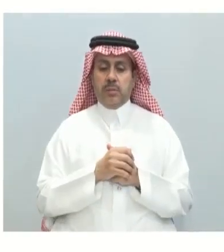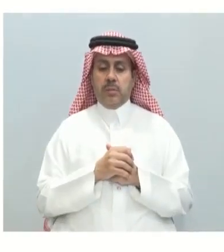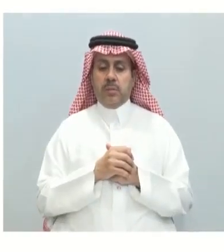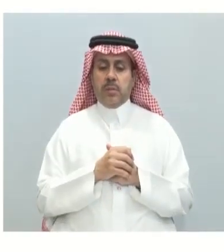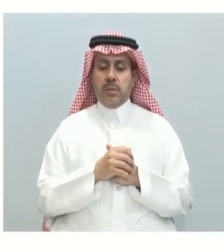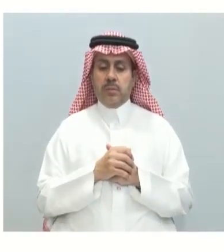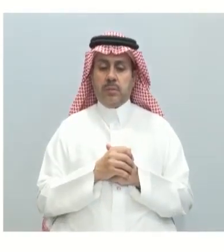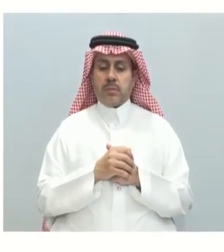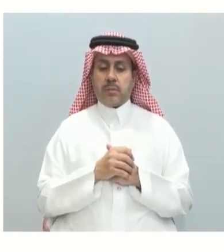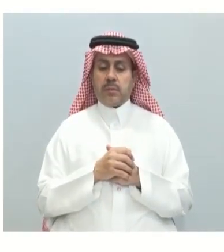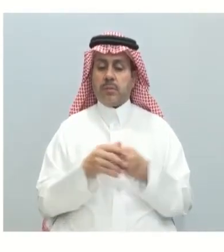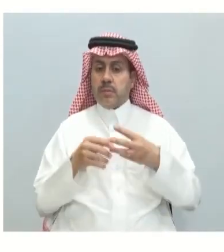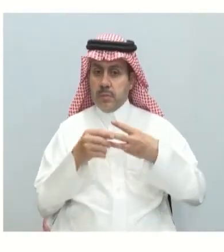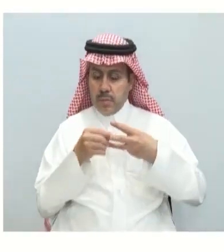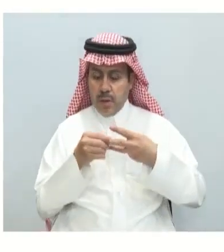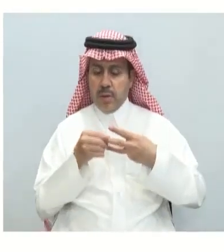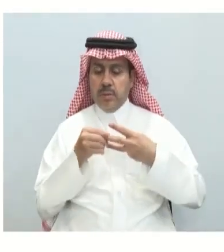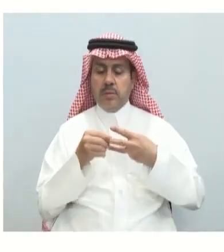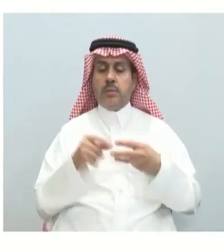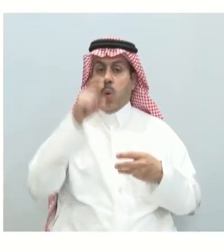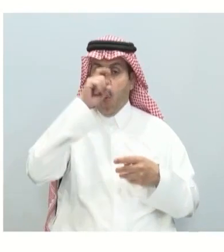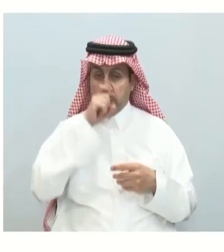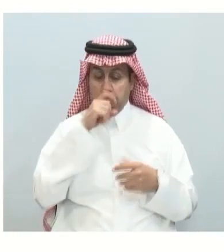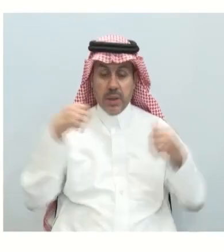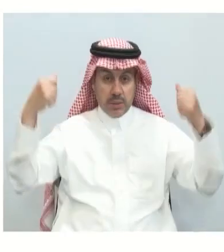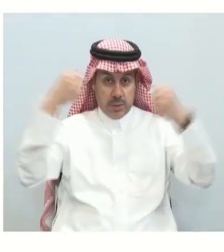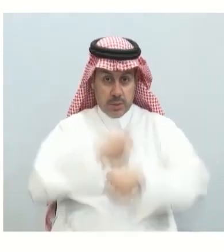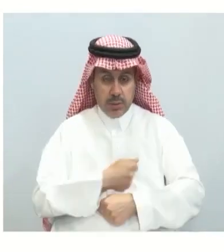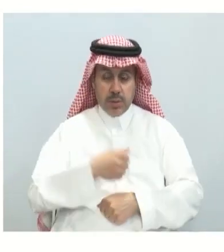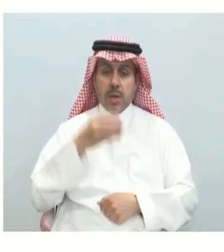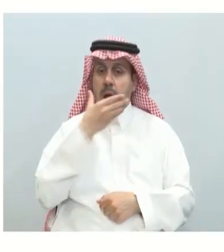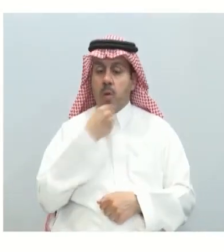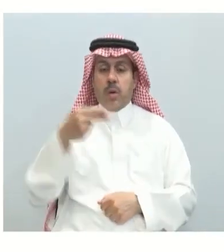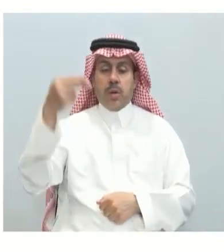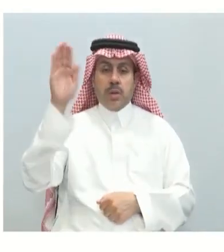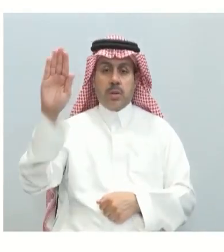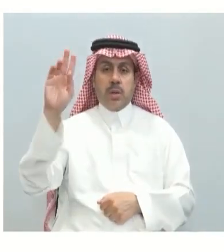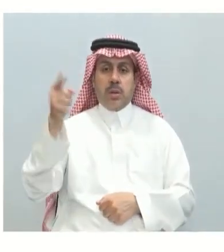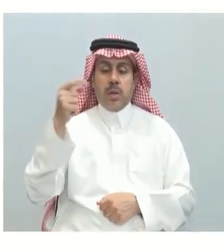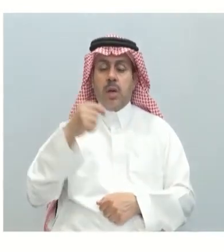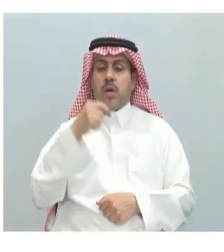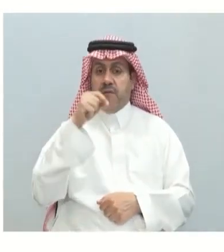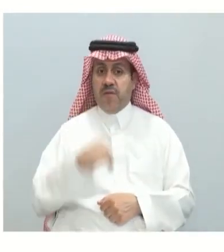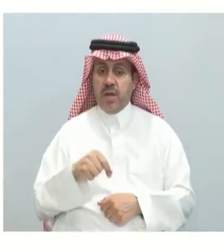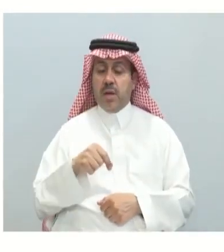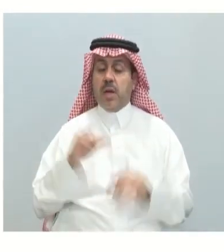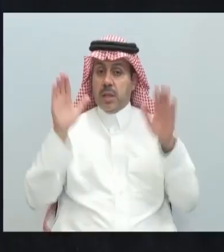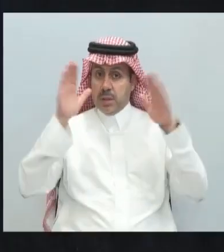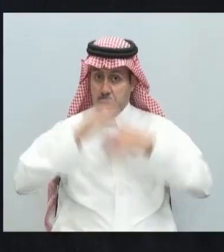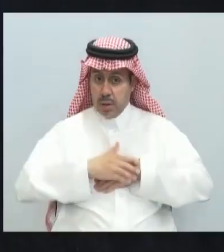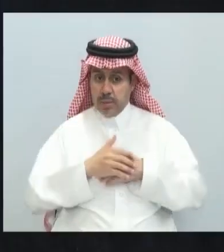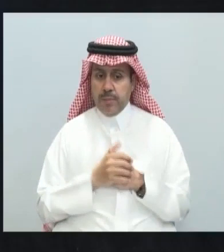معنا ناتي الى العباره التي بعدها يجب ستر العوره في الصلاه هذه هل هي عباره صحيحه